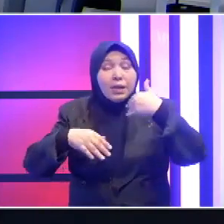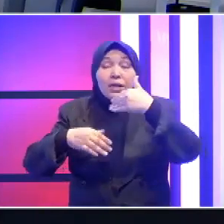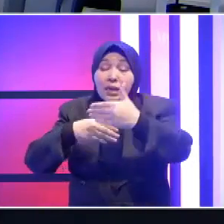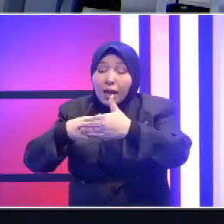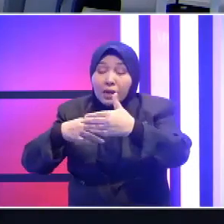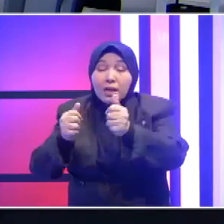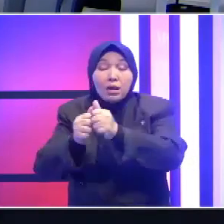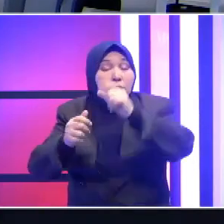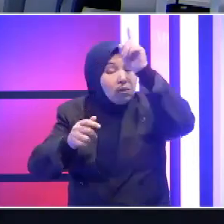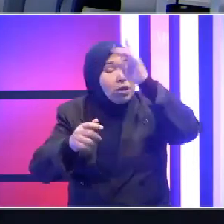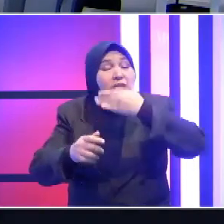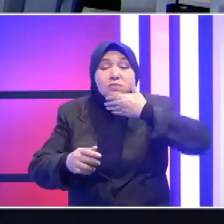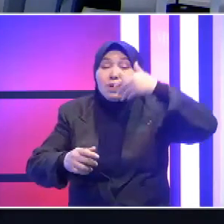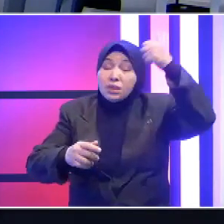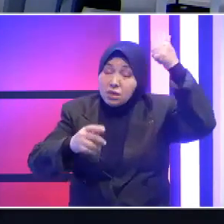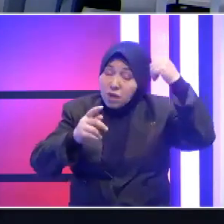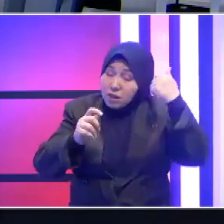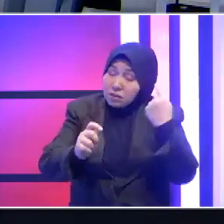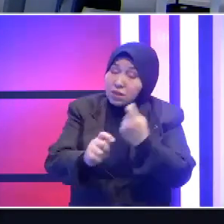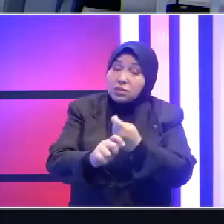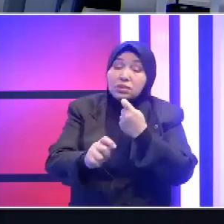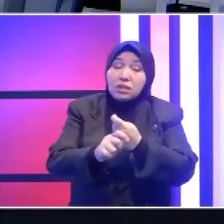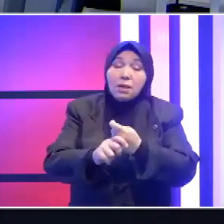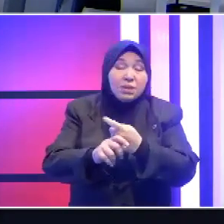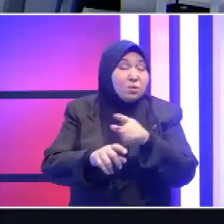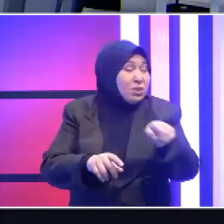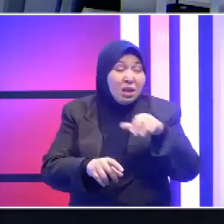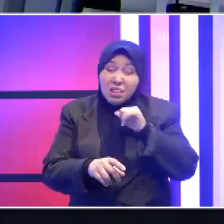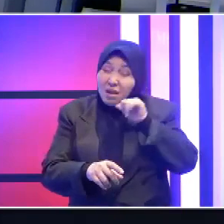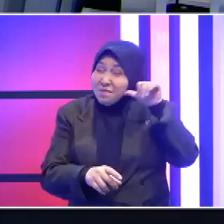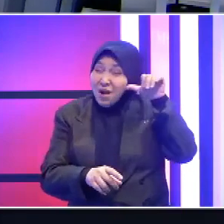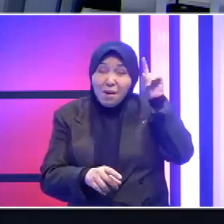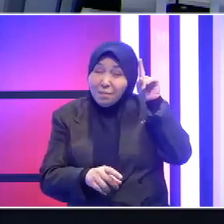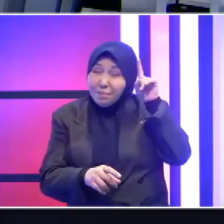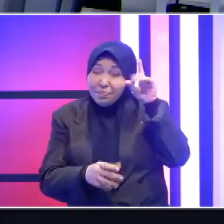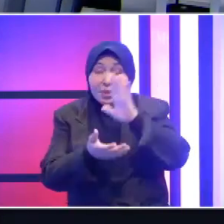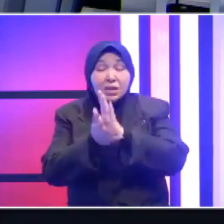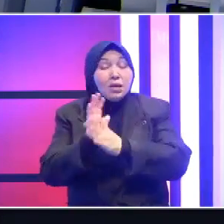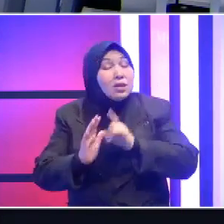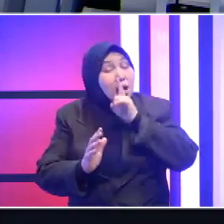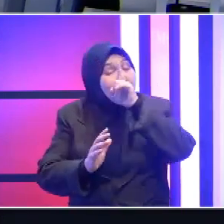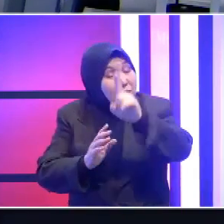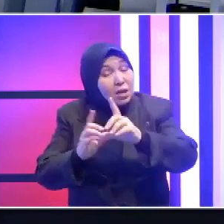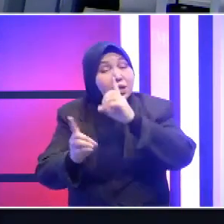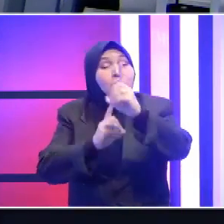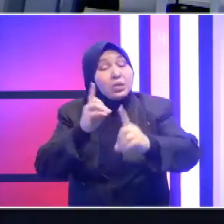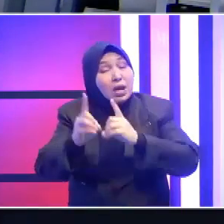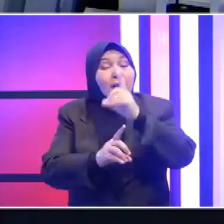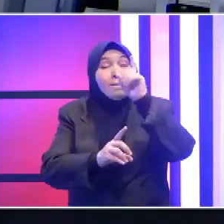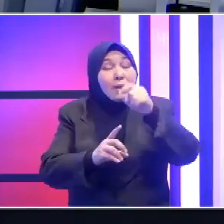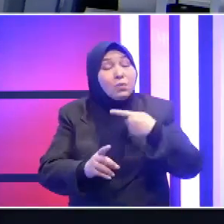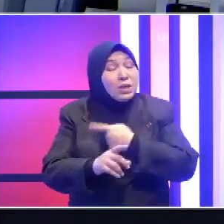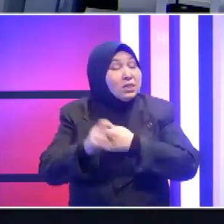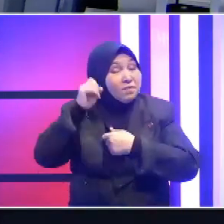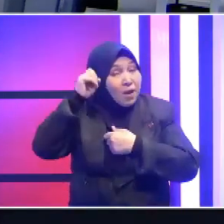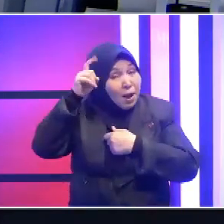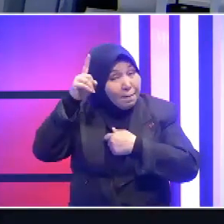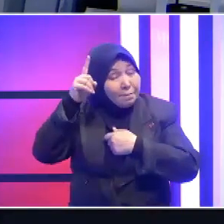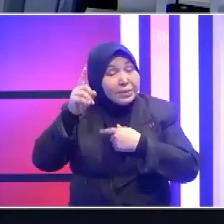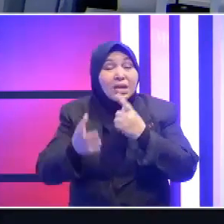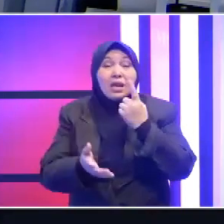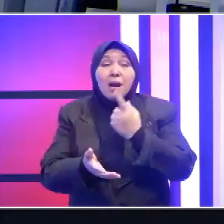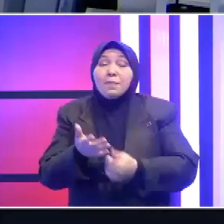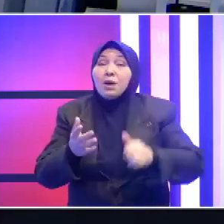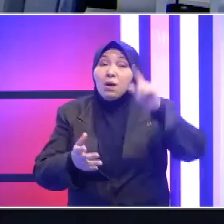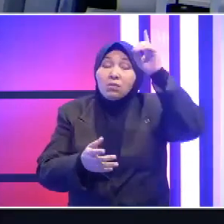adalah lebih baik dan lebih kekal Tidakkah kamu kamu mengerti ini adalah hakikat dunia yang perlu kita pahami apa yang